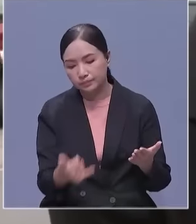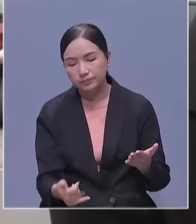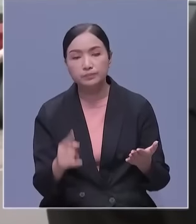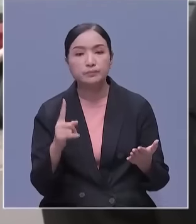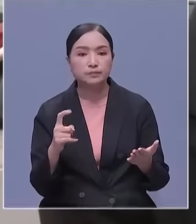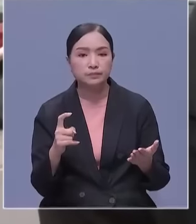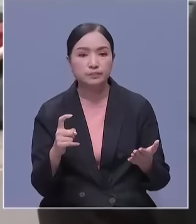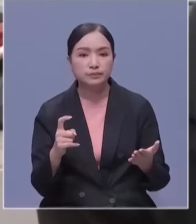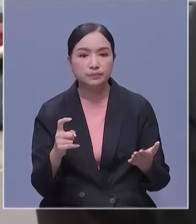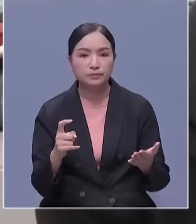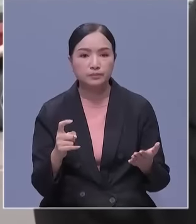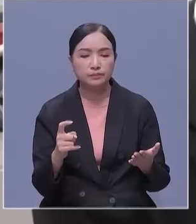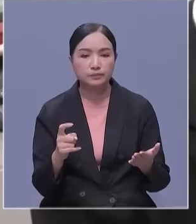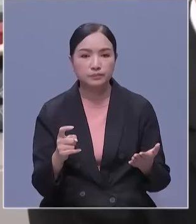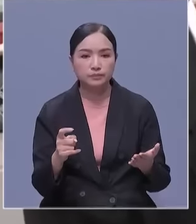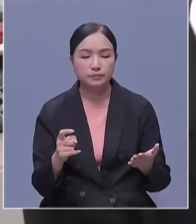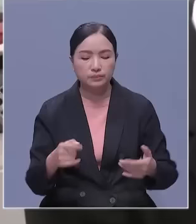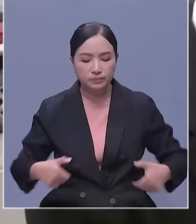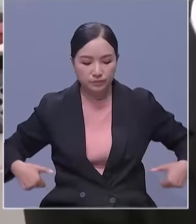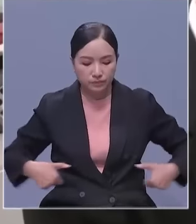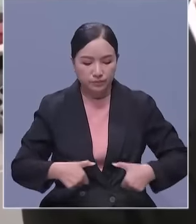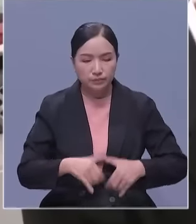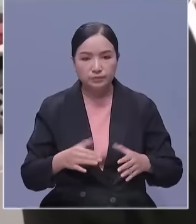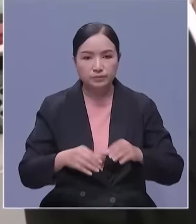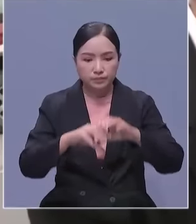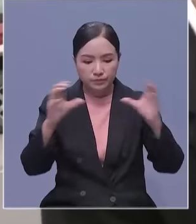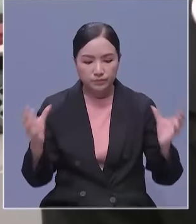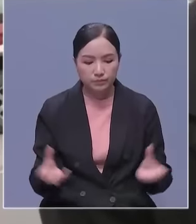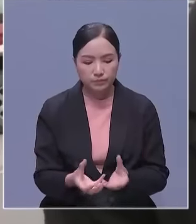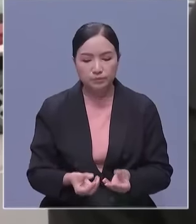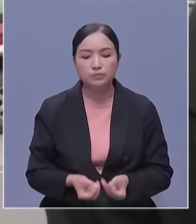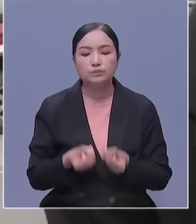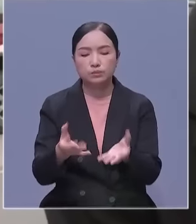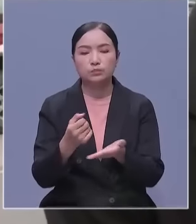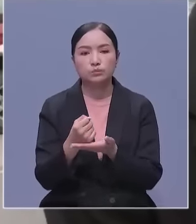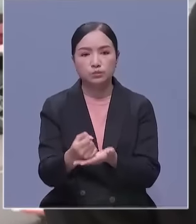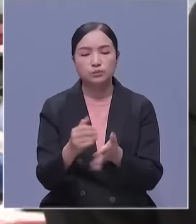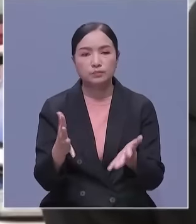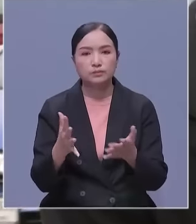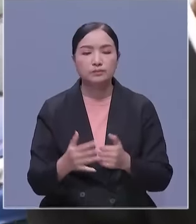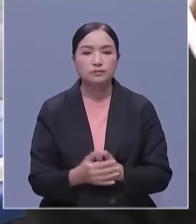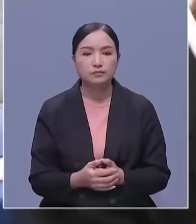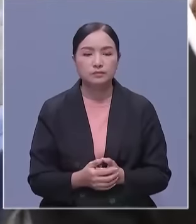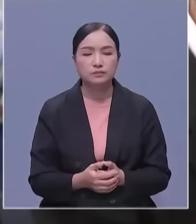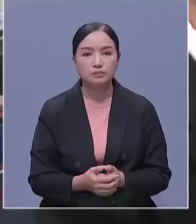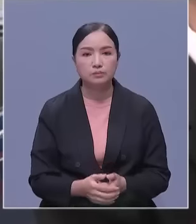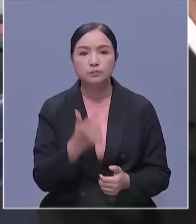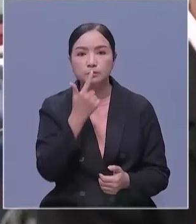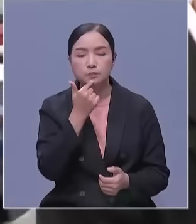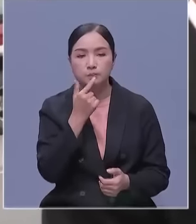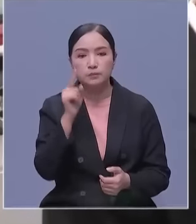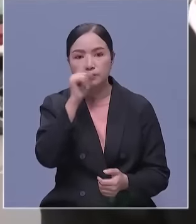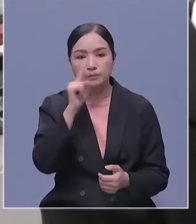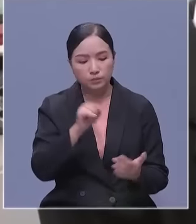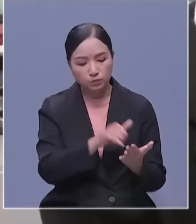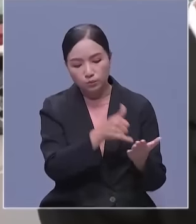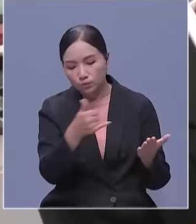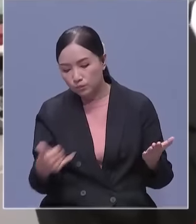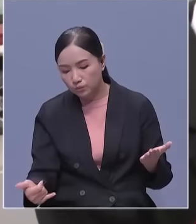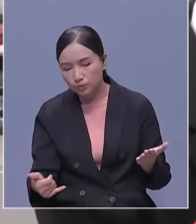ายแล้วก็ไม่มีร่มชูชีพไม่มีห่วงยางนะครับแล้วก็พอแตงโมตกเรือแล้วเนี่ยก็ไม่ได้หยุดหรือชะล